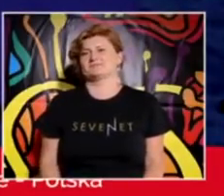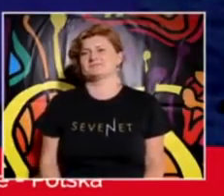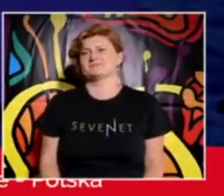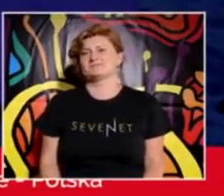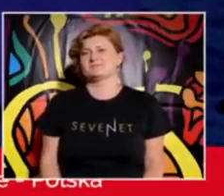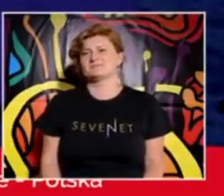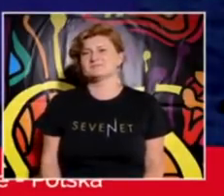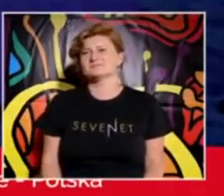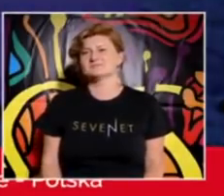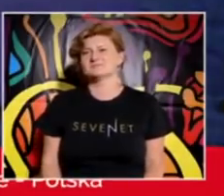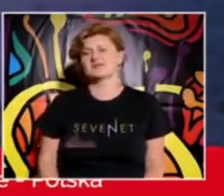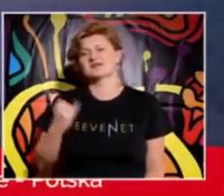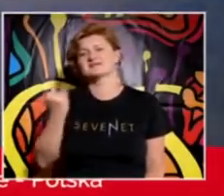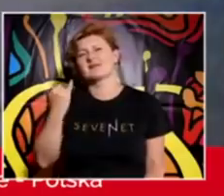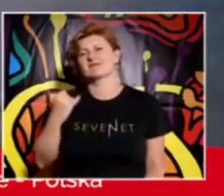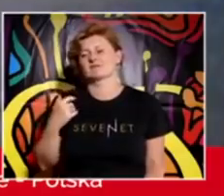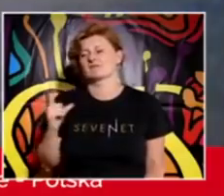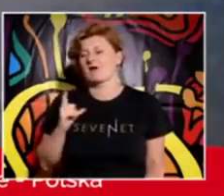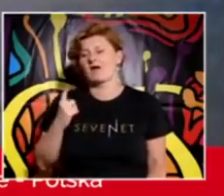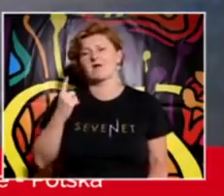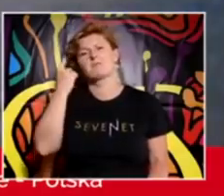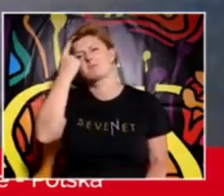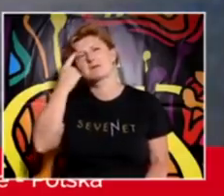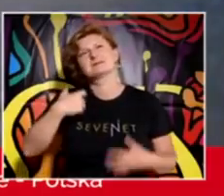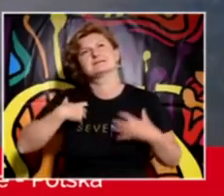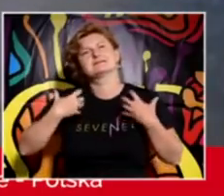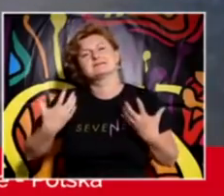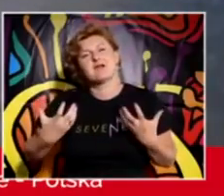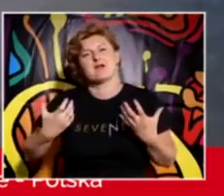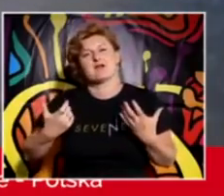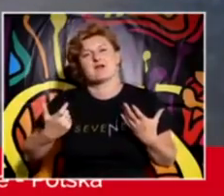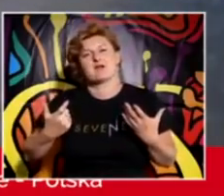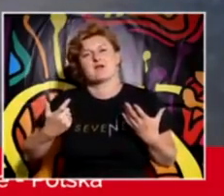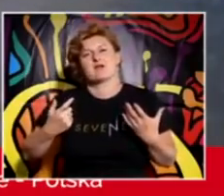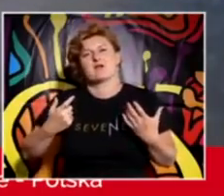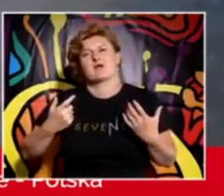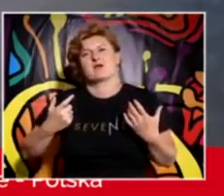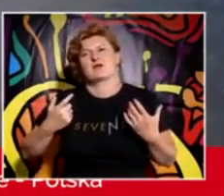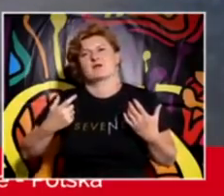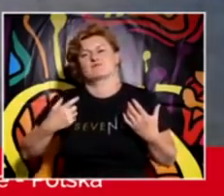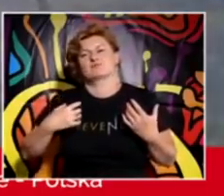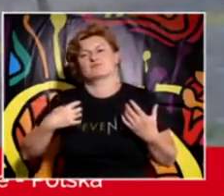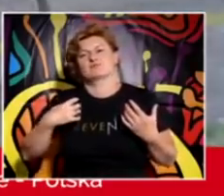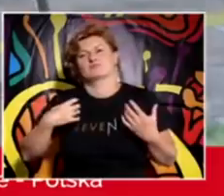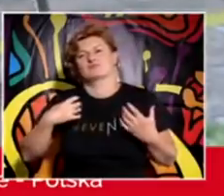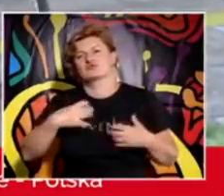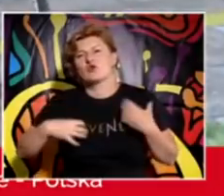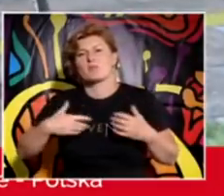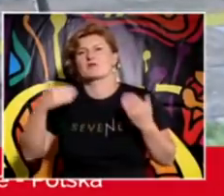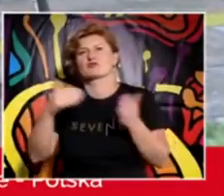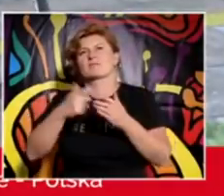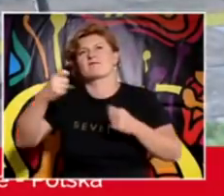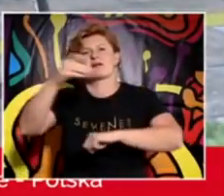W ogóle tak nam się zawsze wydawało, że żeby przeżyć jakąś przygodę, to trzeba pojechać nie wiadomo gdzie, a najlepiej to już w ogóle za granicę, a tak